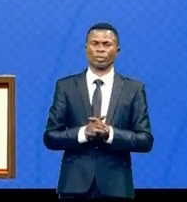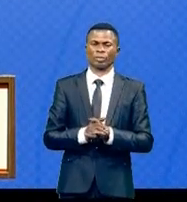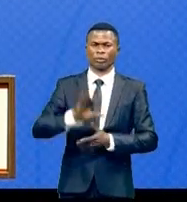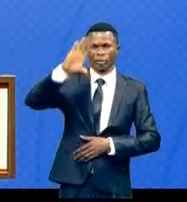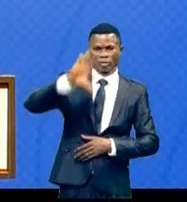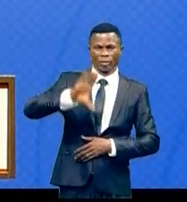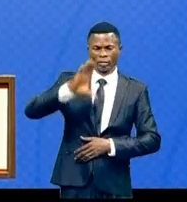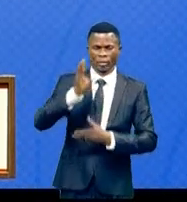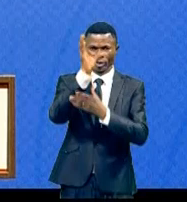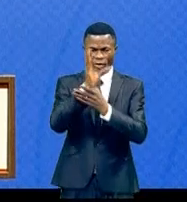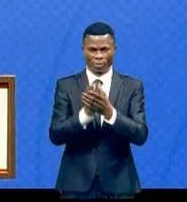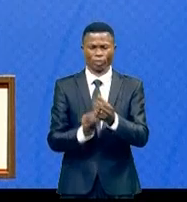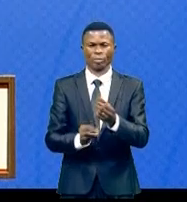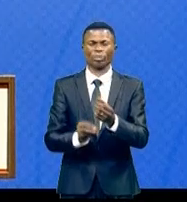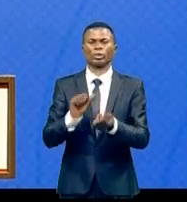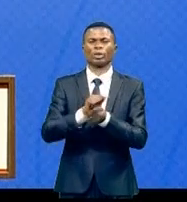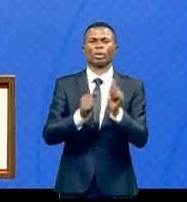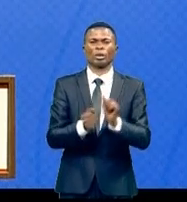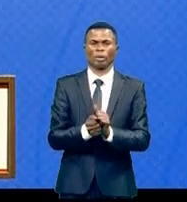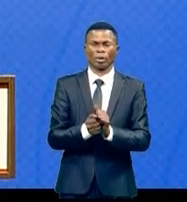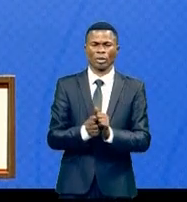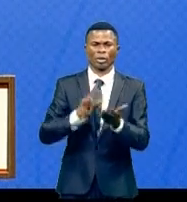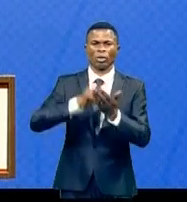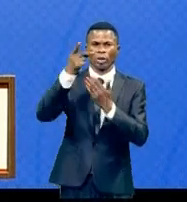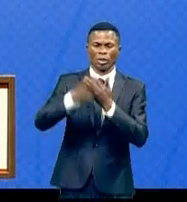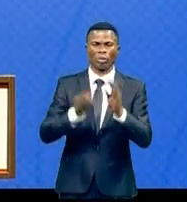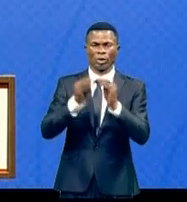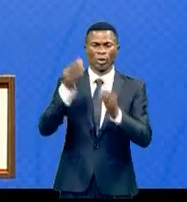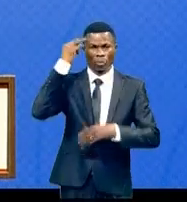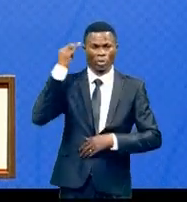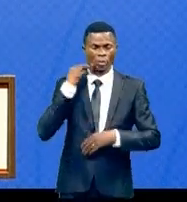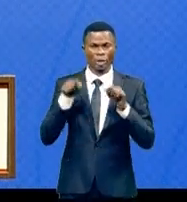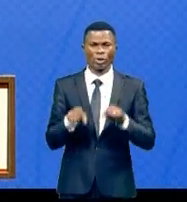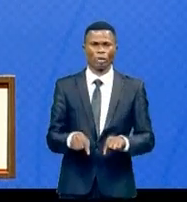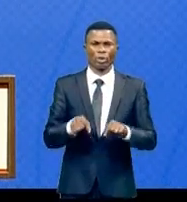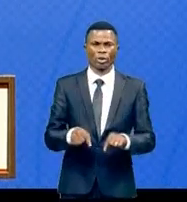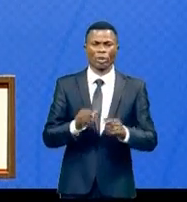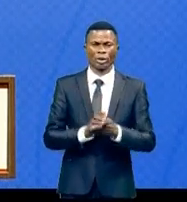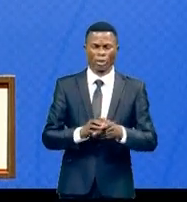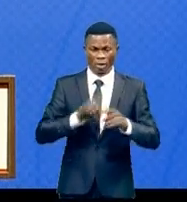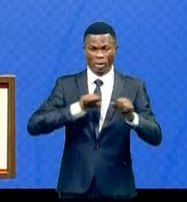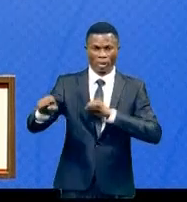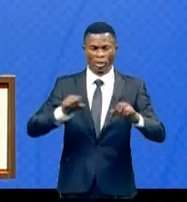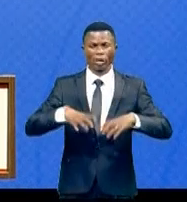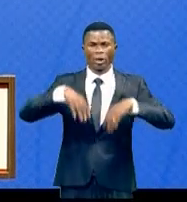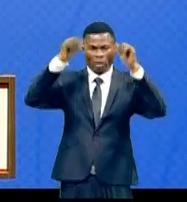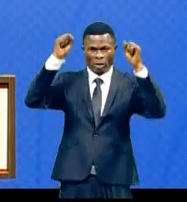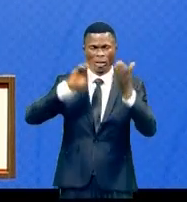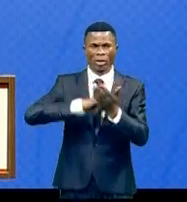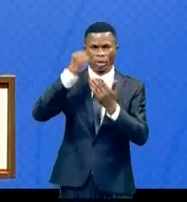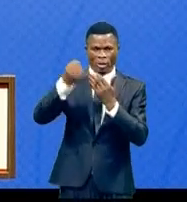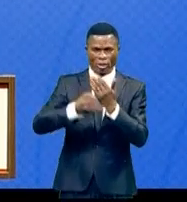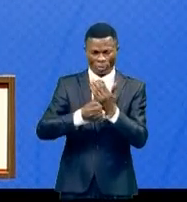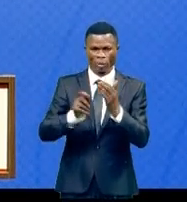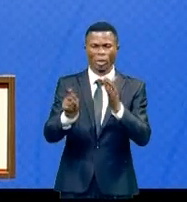Cinquième chapitre de l'ordre du jour du Conseil des ministres de ce jour. Examen et adoption de projet de